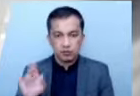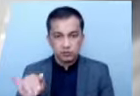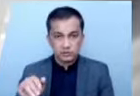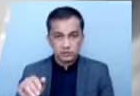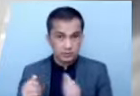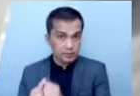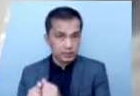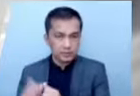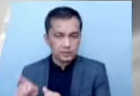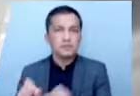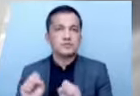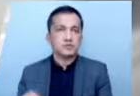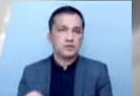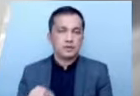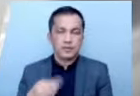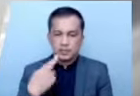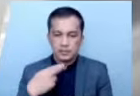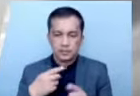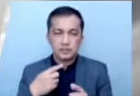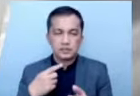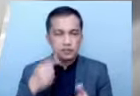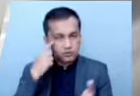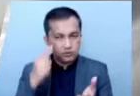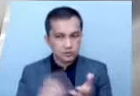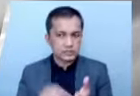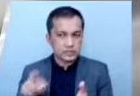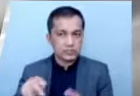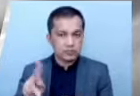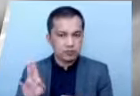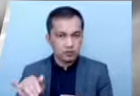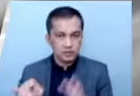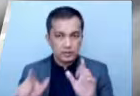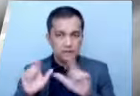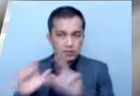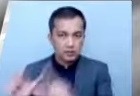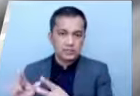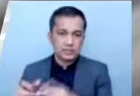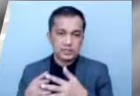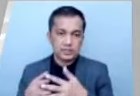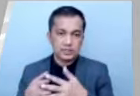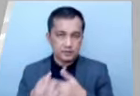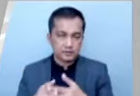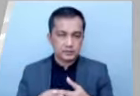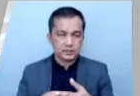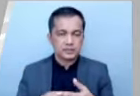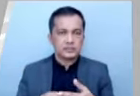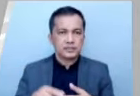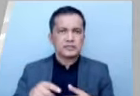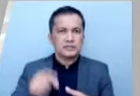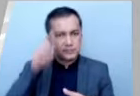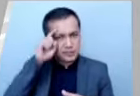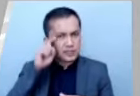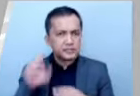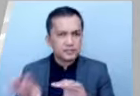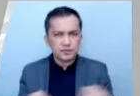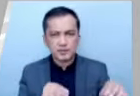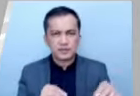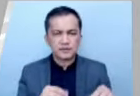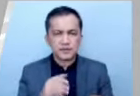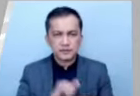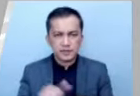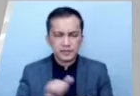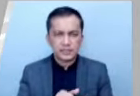isyuhan ng red notice ng Interpol si Kibuloy na wanted sa Amerika para sa mga kasong sex trafficking, fraud, cash smuggling at iba